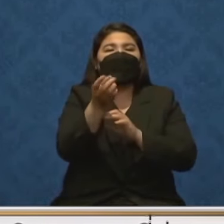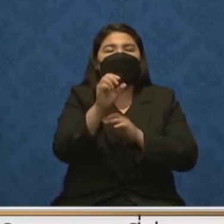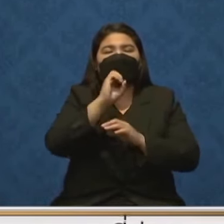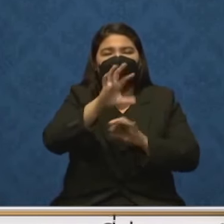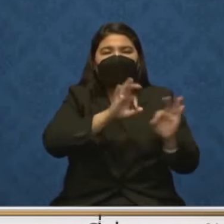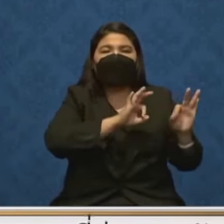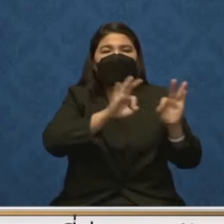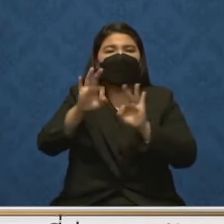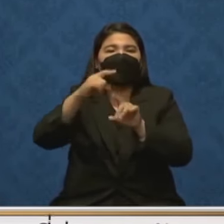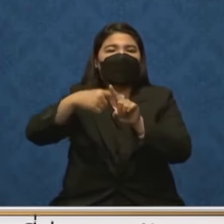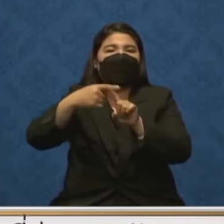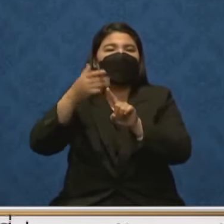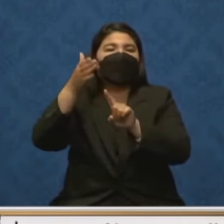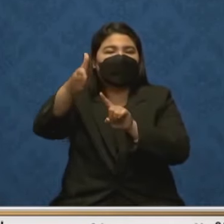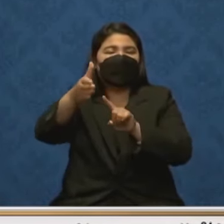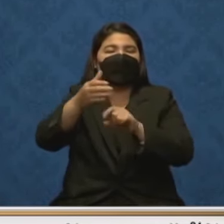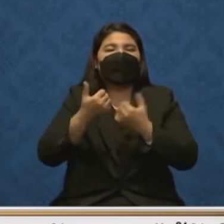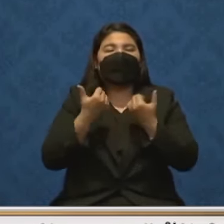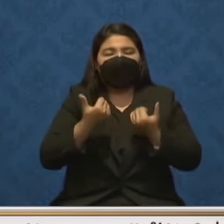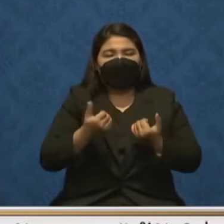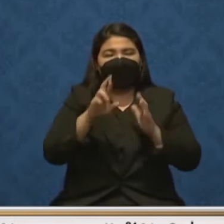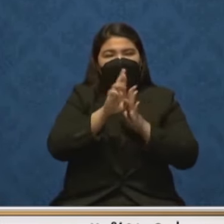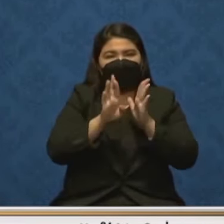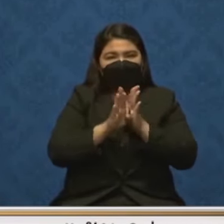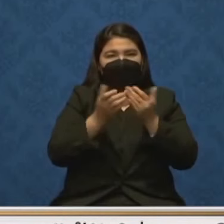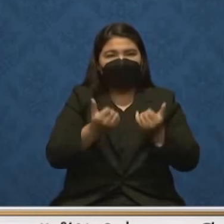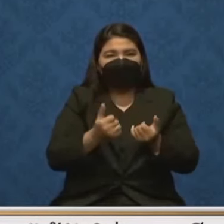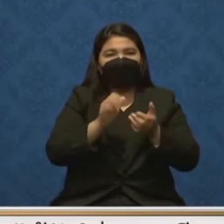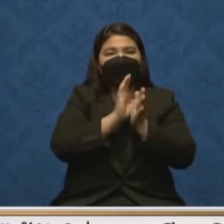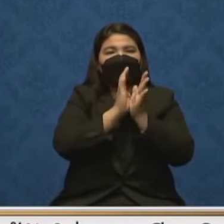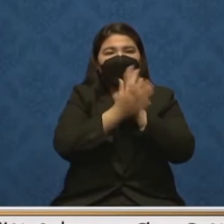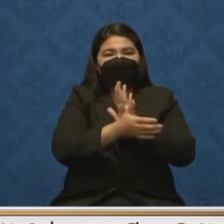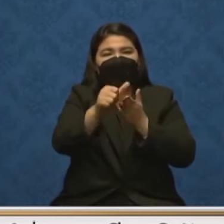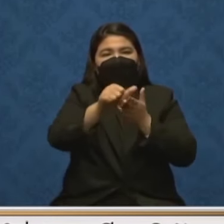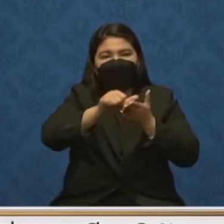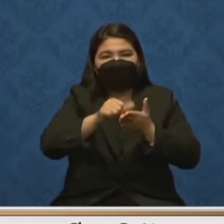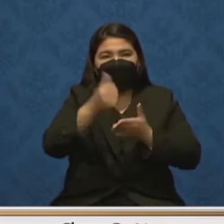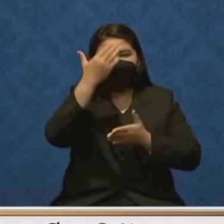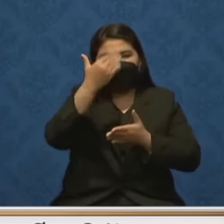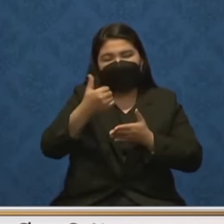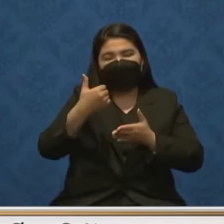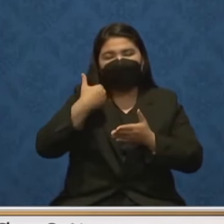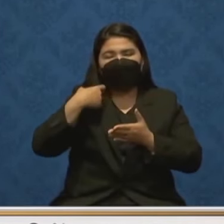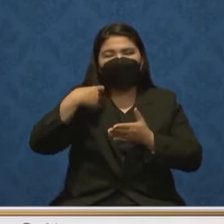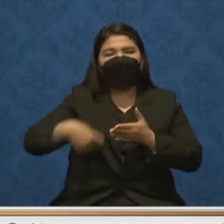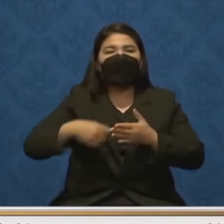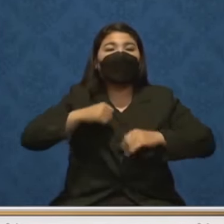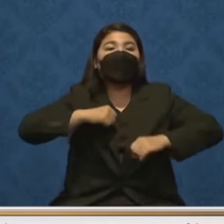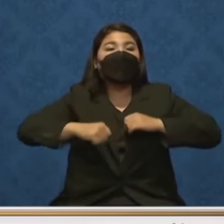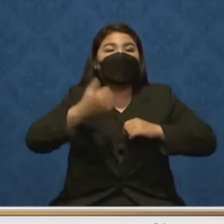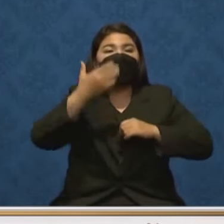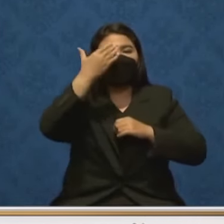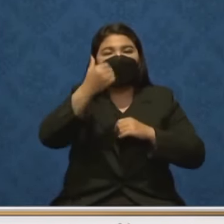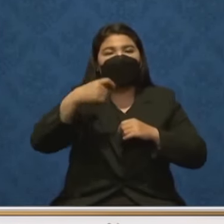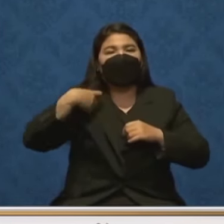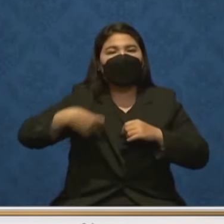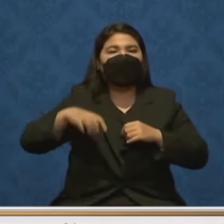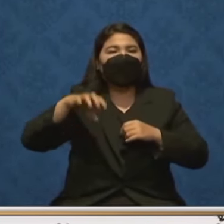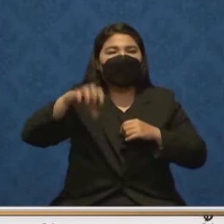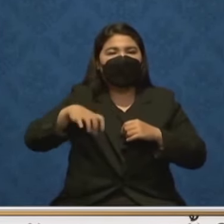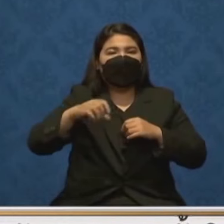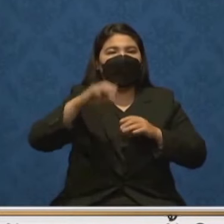นะระเบียบนี้ขอให้ปรับปรุงแก้ไขด้วยค่ะและการที่มีคดีเยาวชนเมื่อไหร่ที่อัยการจะต้อง